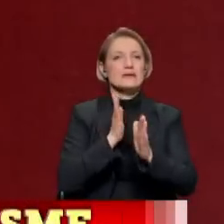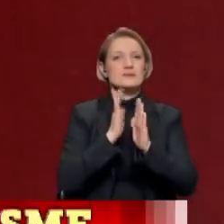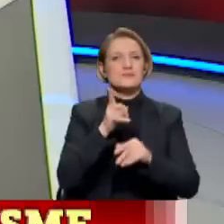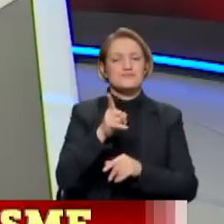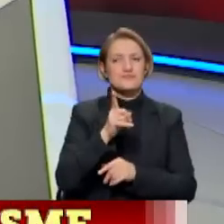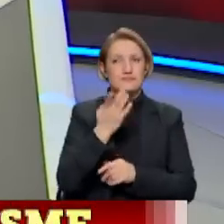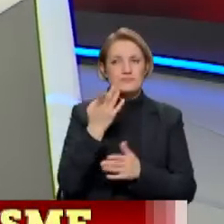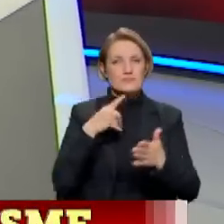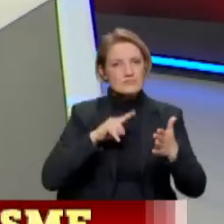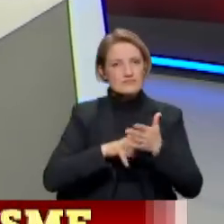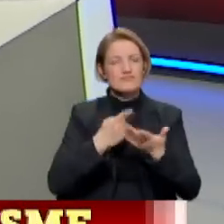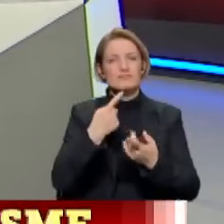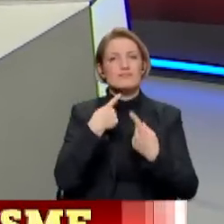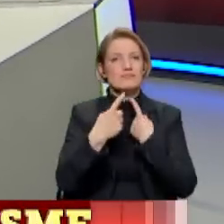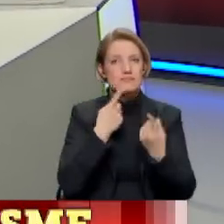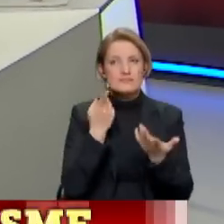o idealler, o